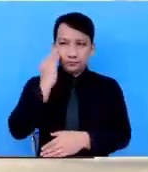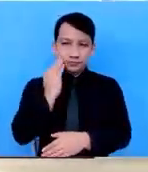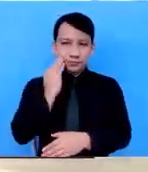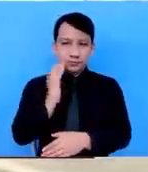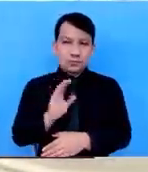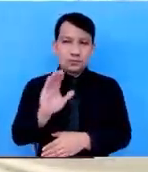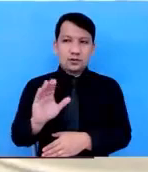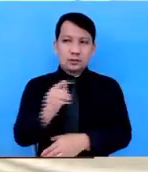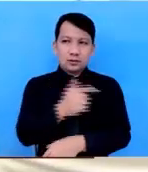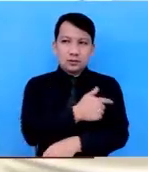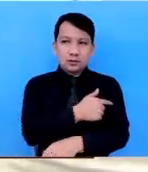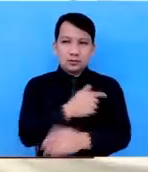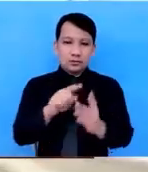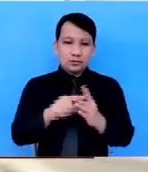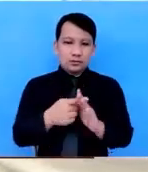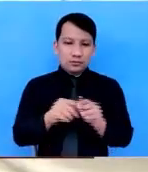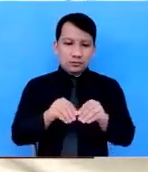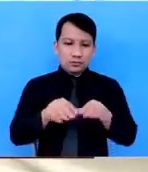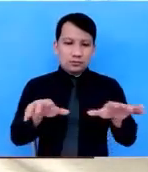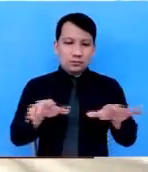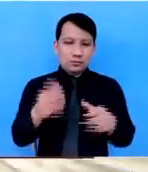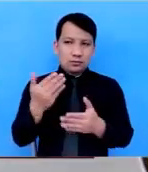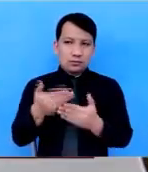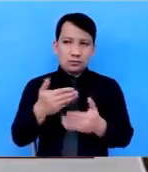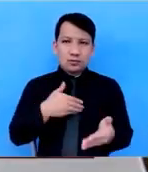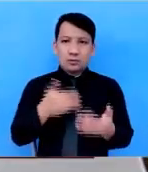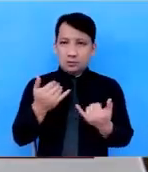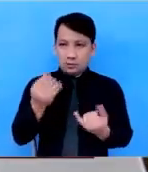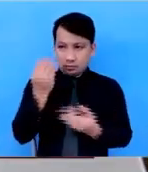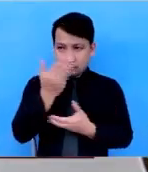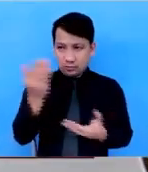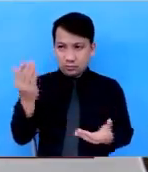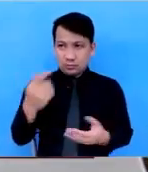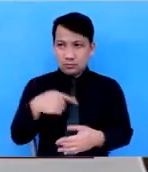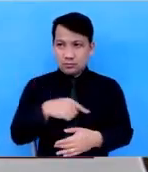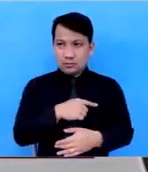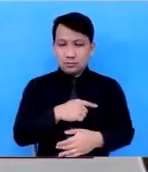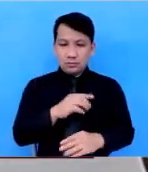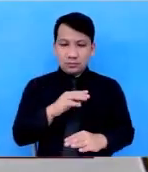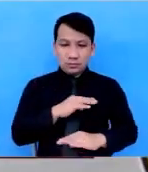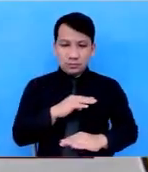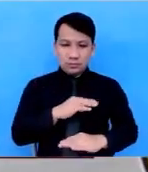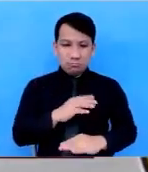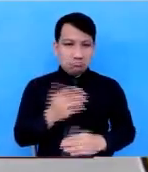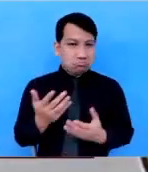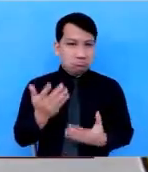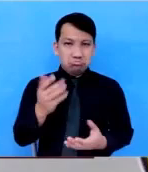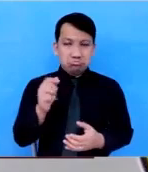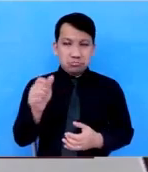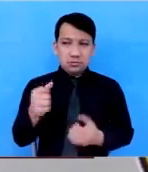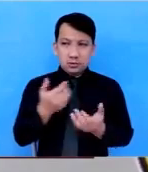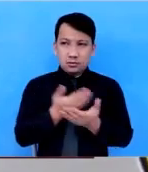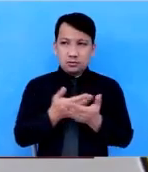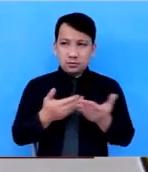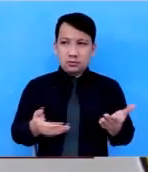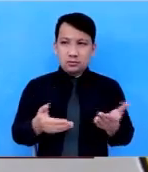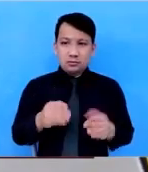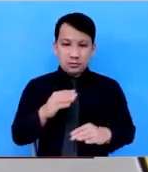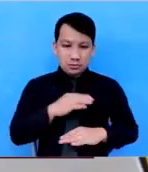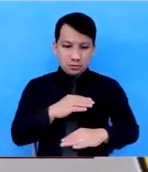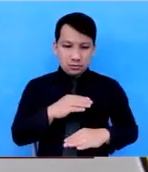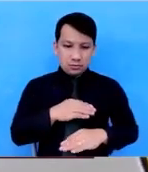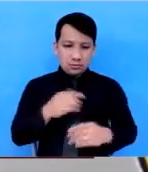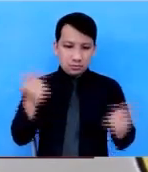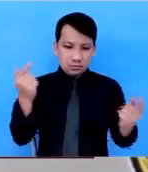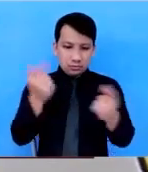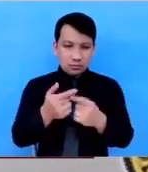nung nag-uumpisa tayo magbakuna. Pero ngayon po that we have enough supplies, supplies are sufficient until the end of